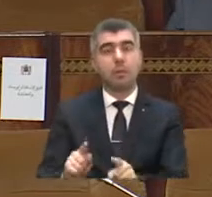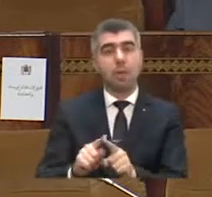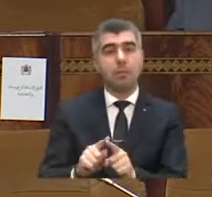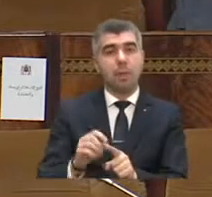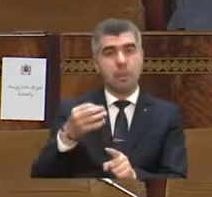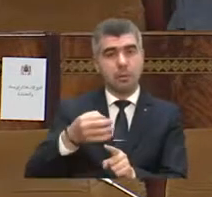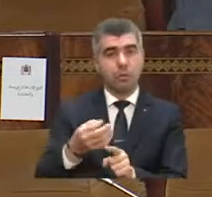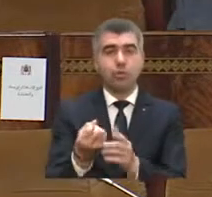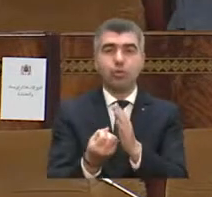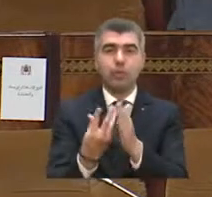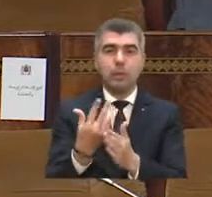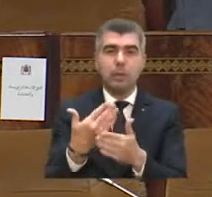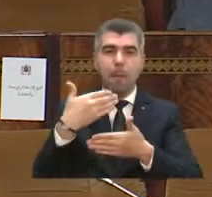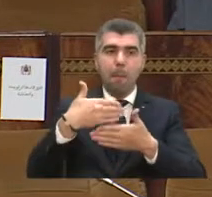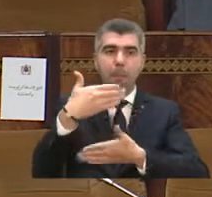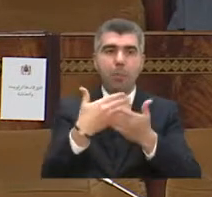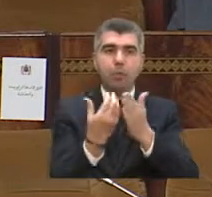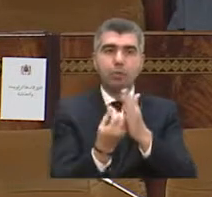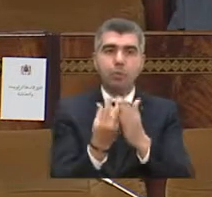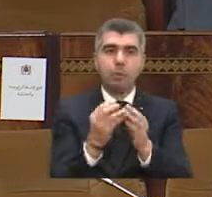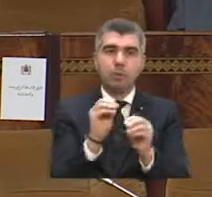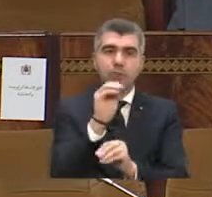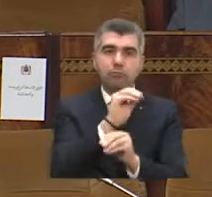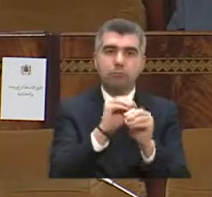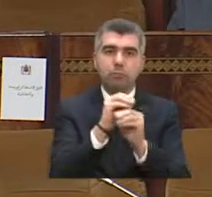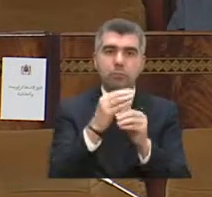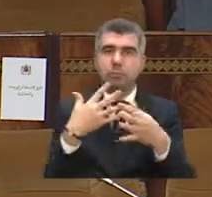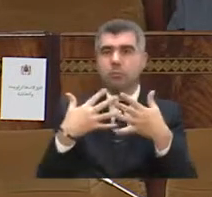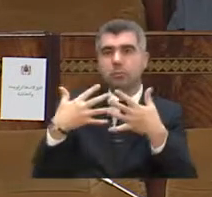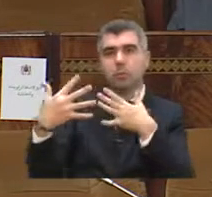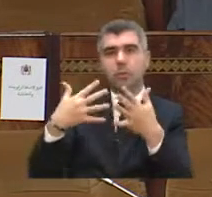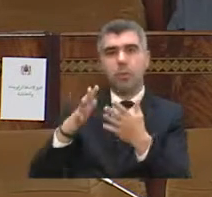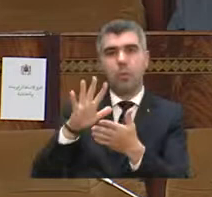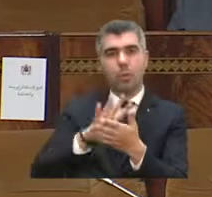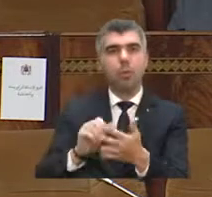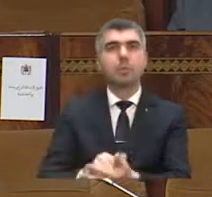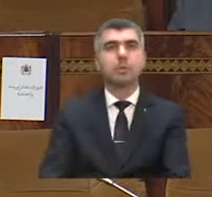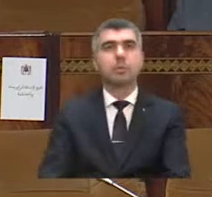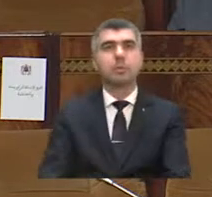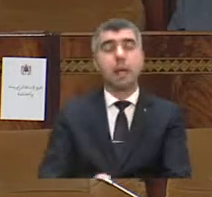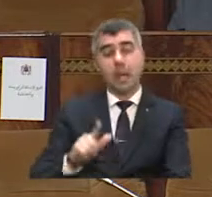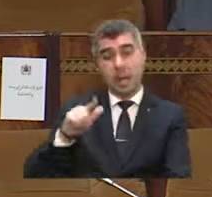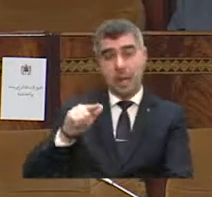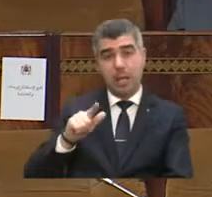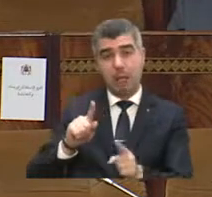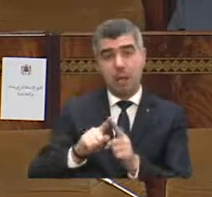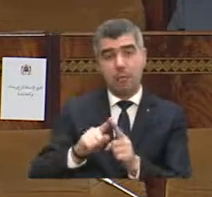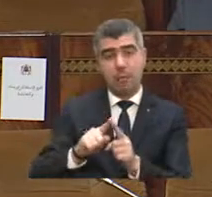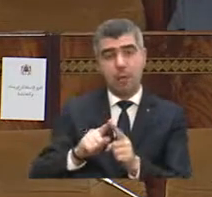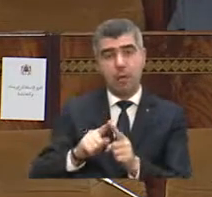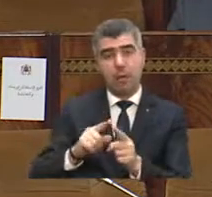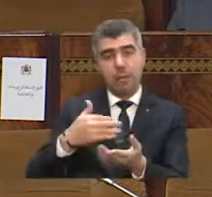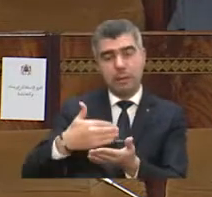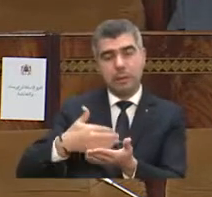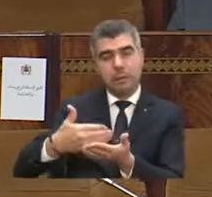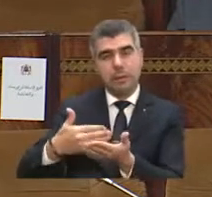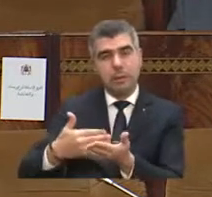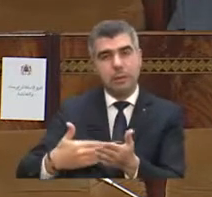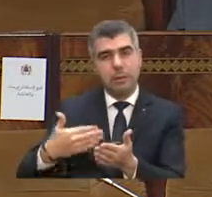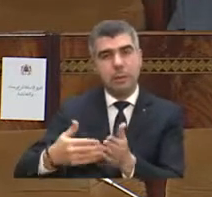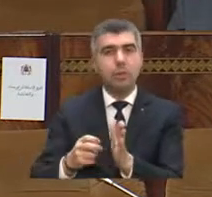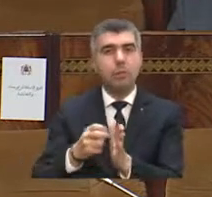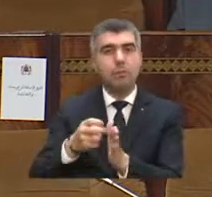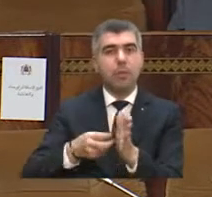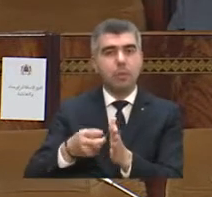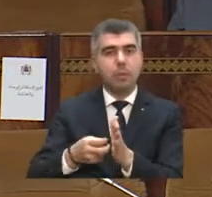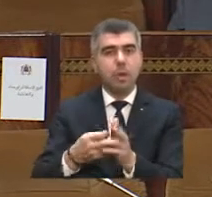الخدمات أو من حيث جمالية المباني، إلا أن بعض المحطات لم تستفيد من هذا التأهيل،